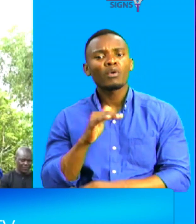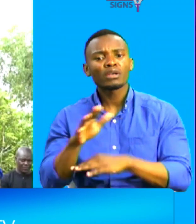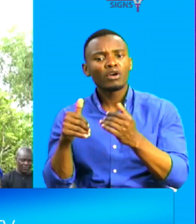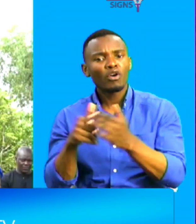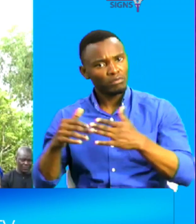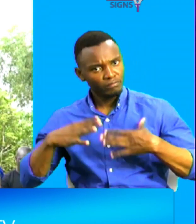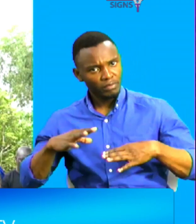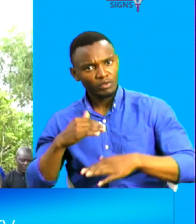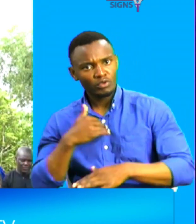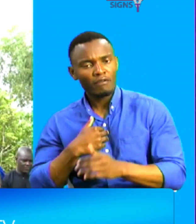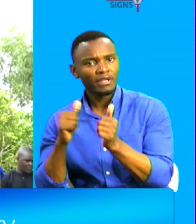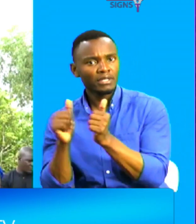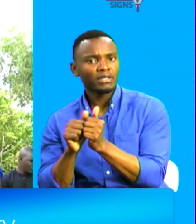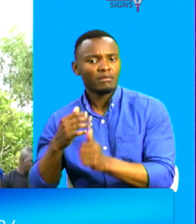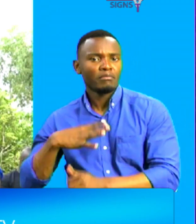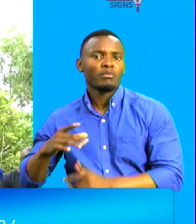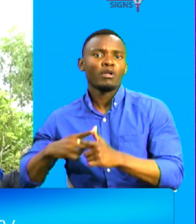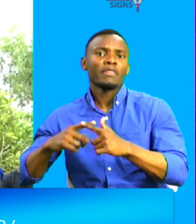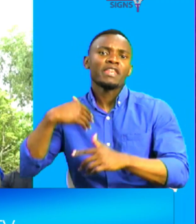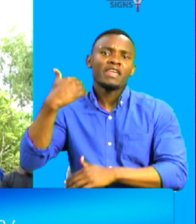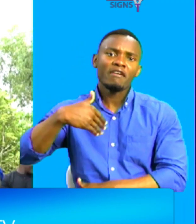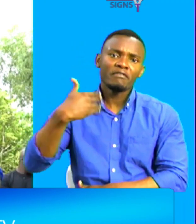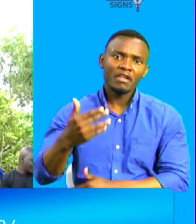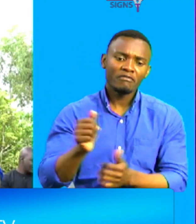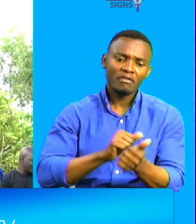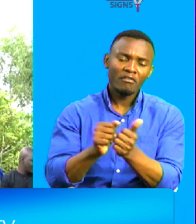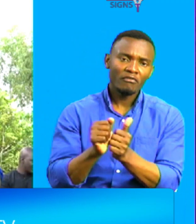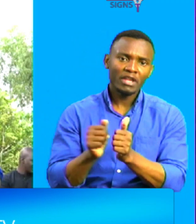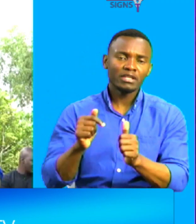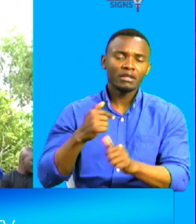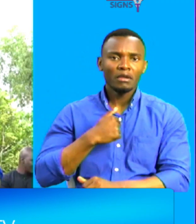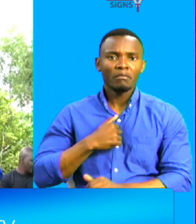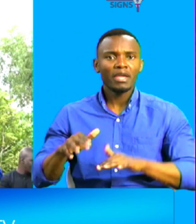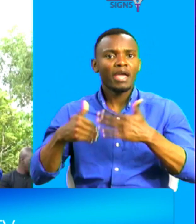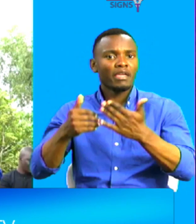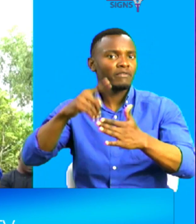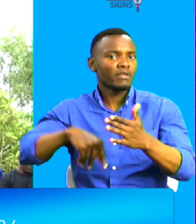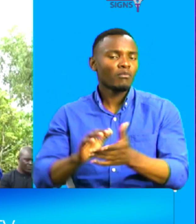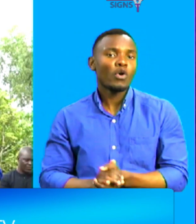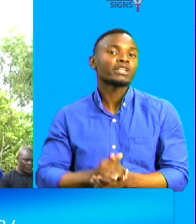10. Na mimi kila Friday nitakuwa na wapatia allowance. Hii vigilante.